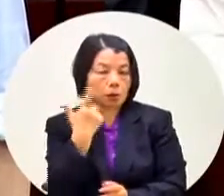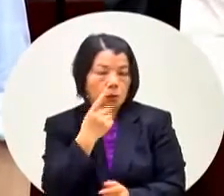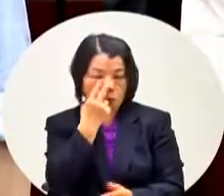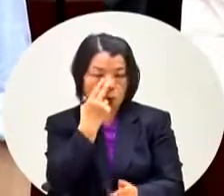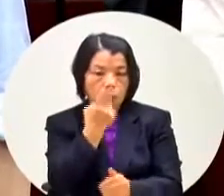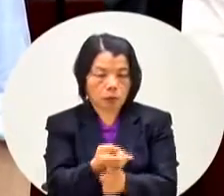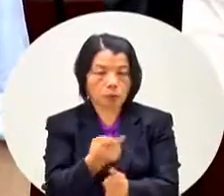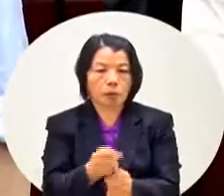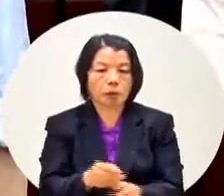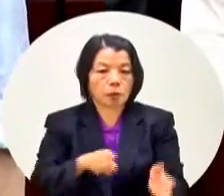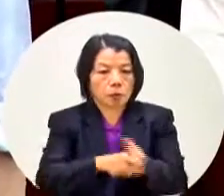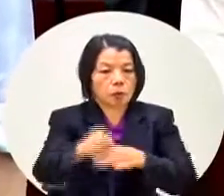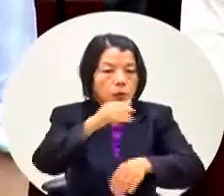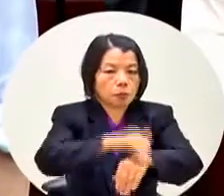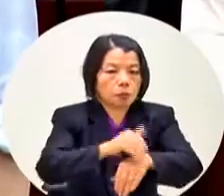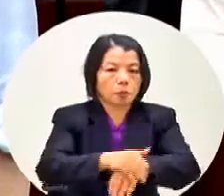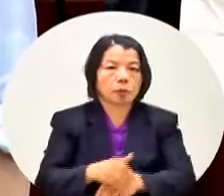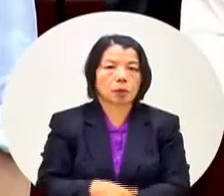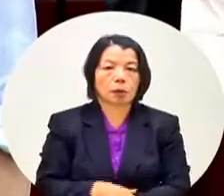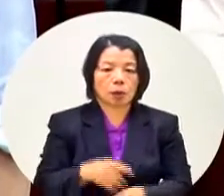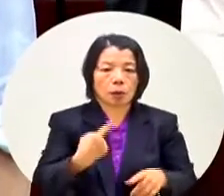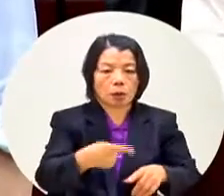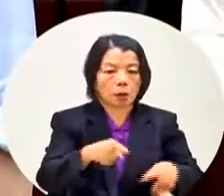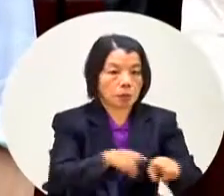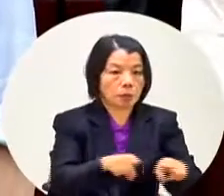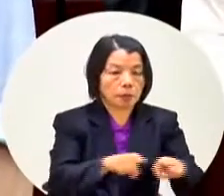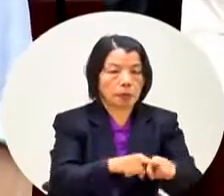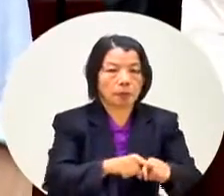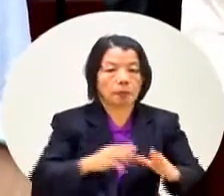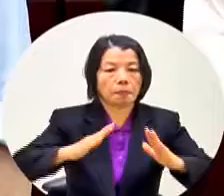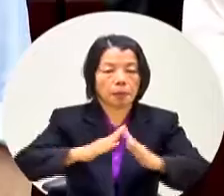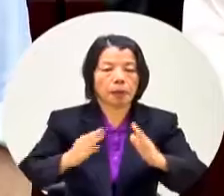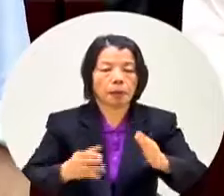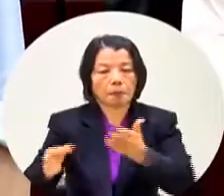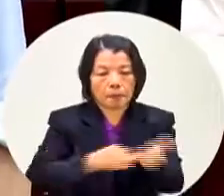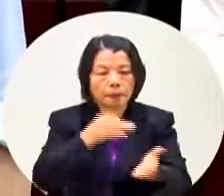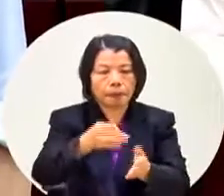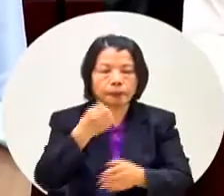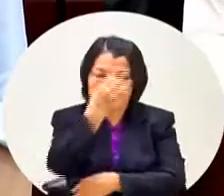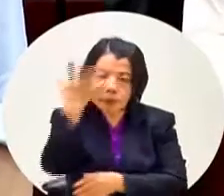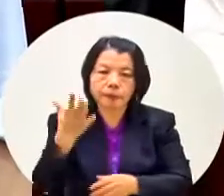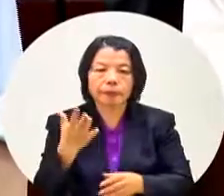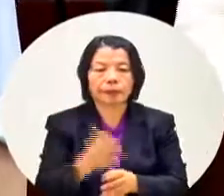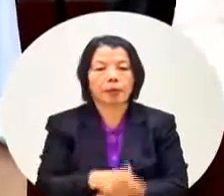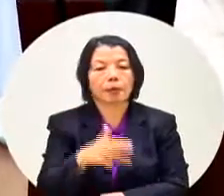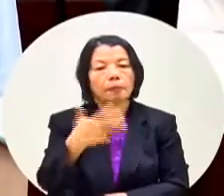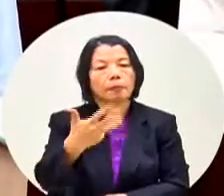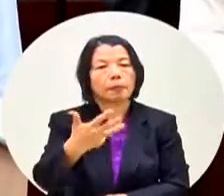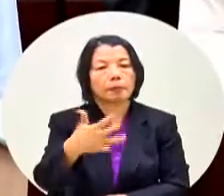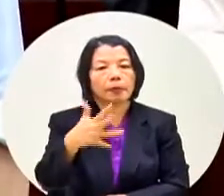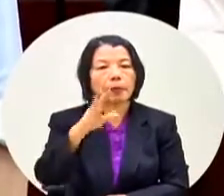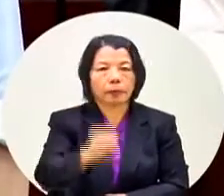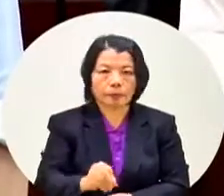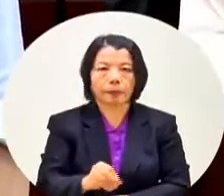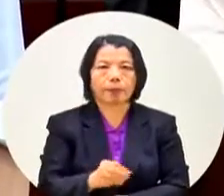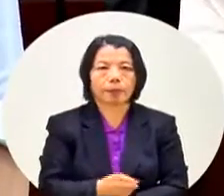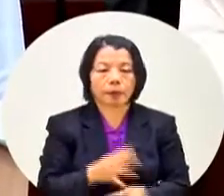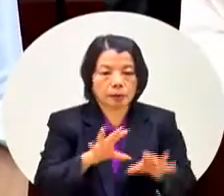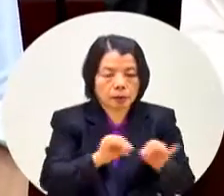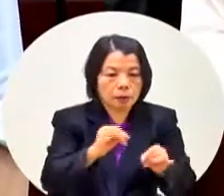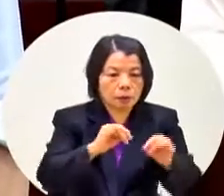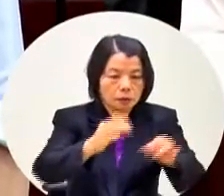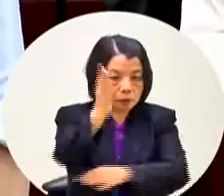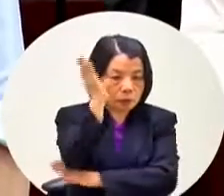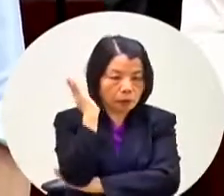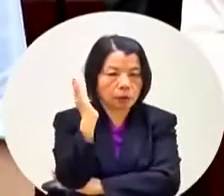是美国有一个基金会想要帮助高雄，我们选了原住民，还有将来除了建设之外， 帮原住